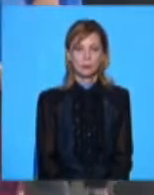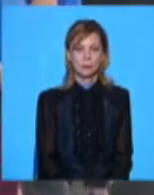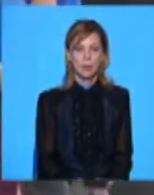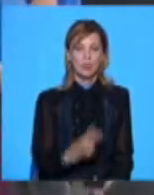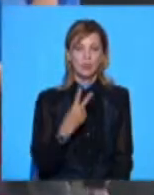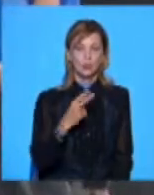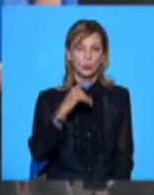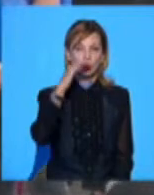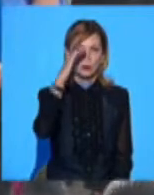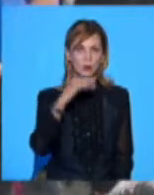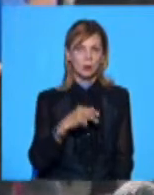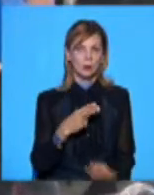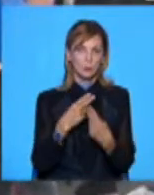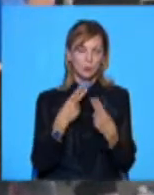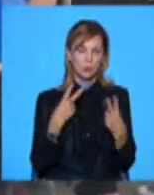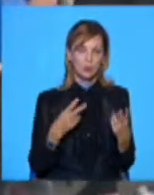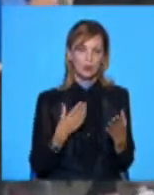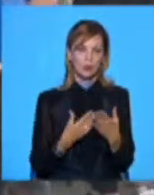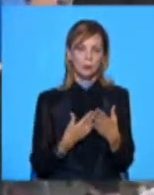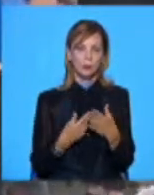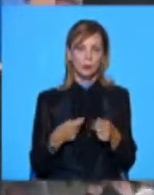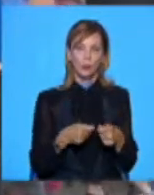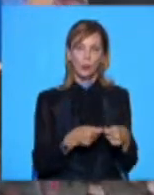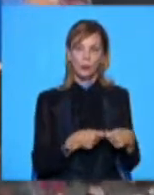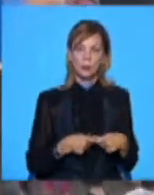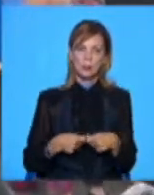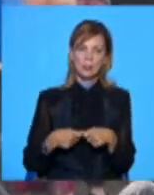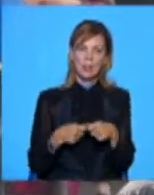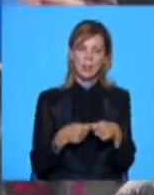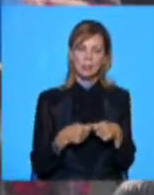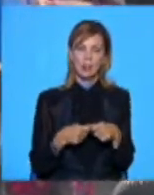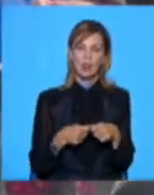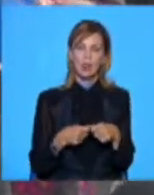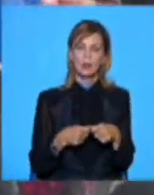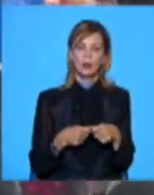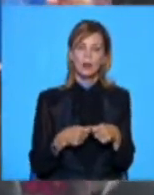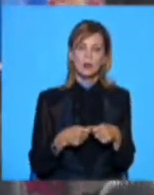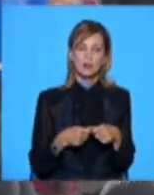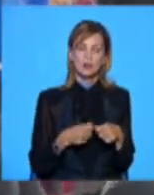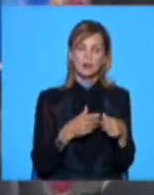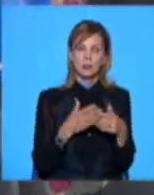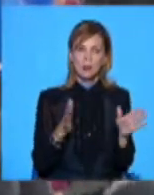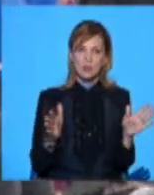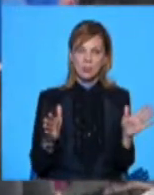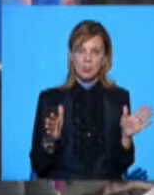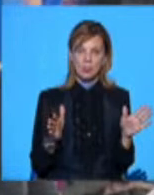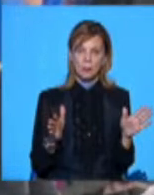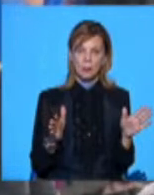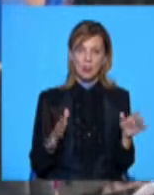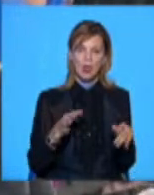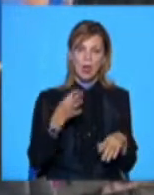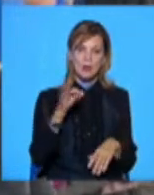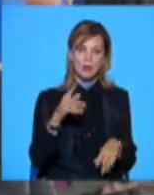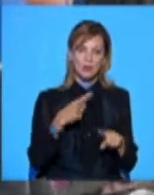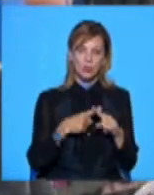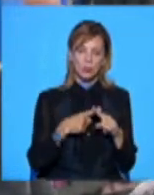Două zile importante pentru comunitatea academică. Deschidem ediția